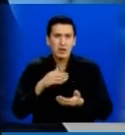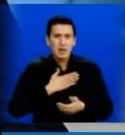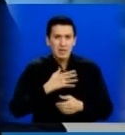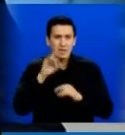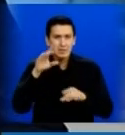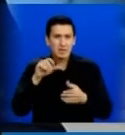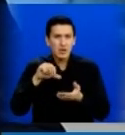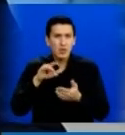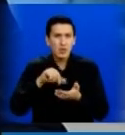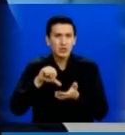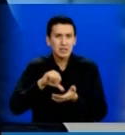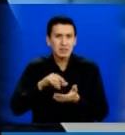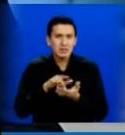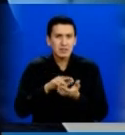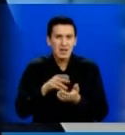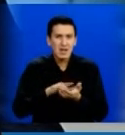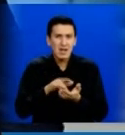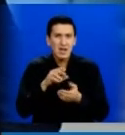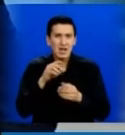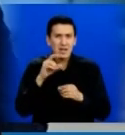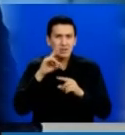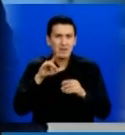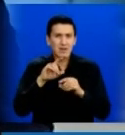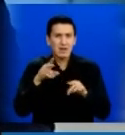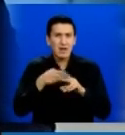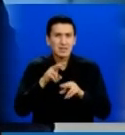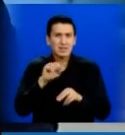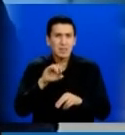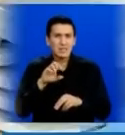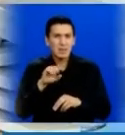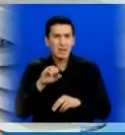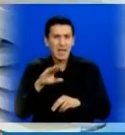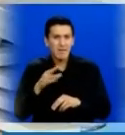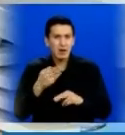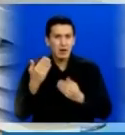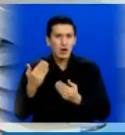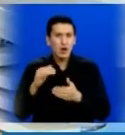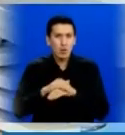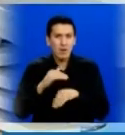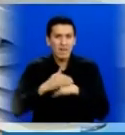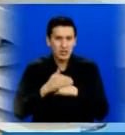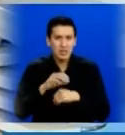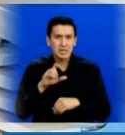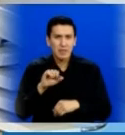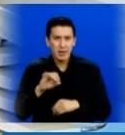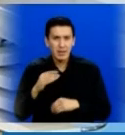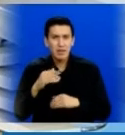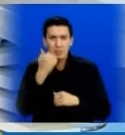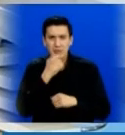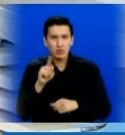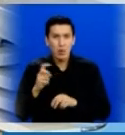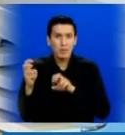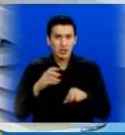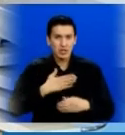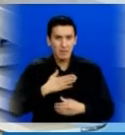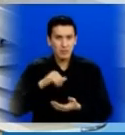известный участник международной битвы экстрасенсов, ясновидящий Заман Сыпатаев. Добрый вечер, Заман. Добрый Спасибо, вечер. Что пришли к нам в